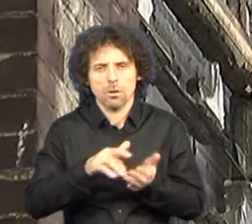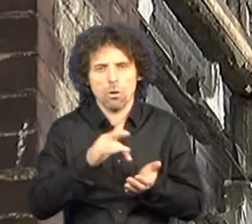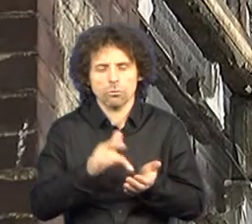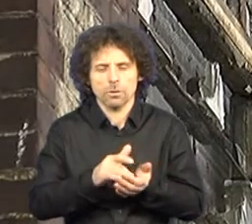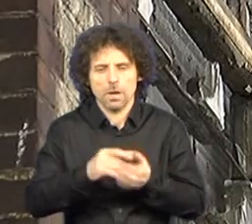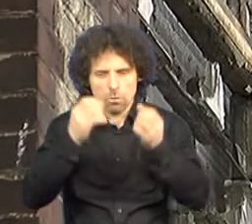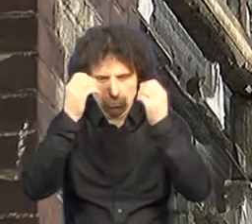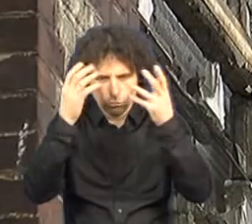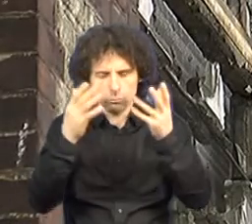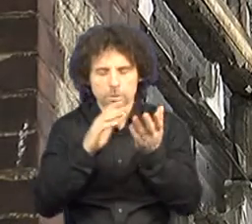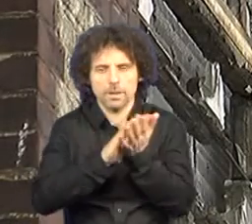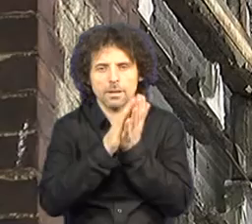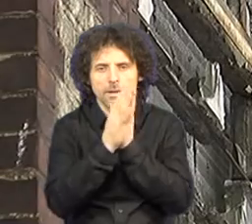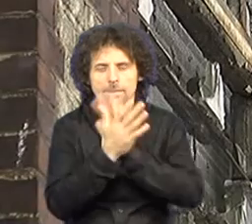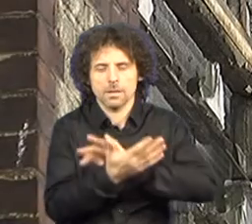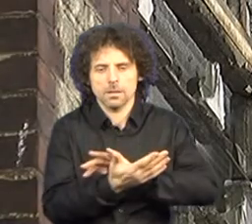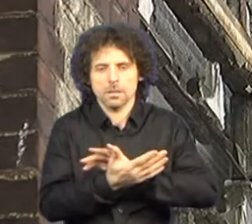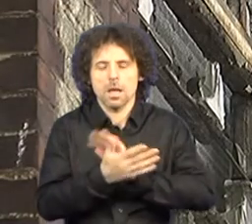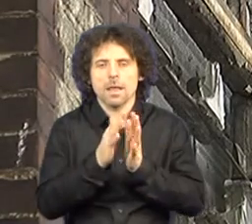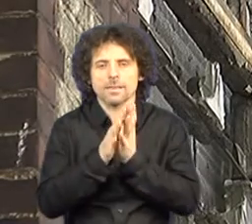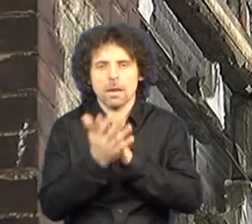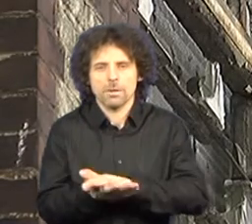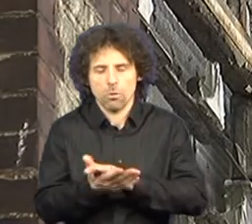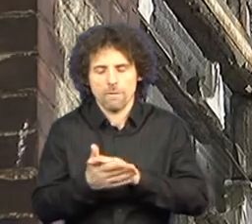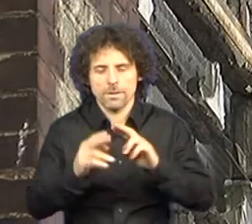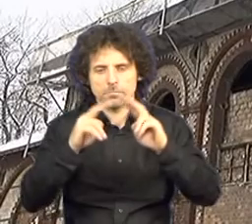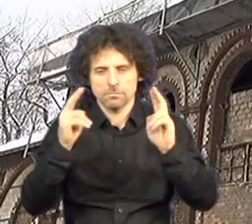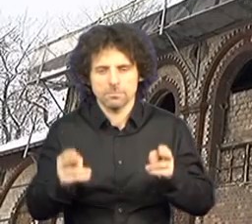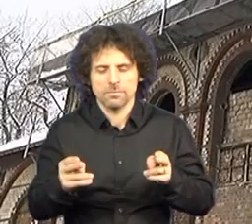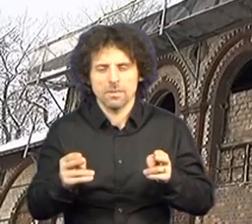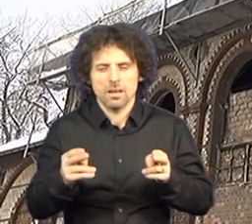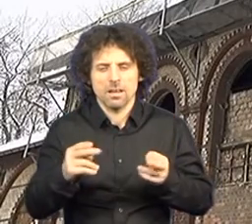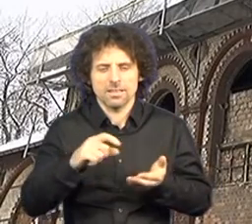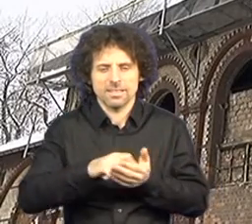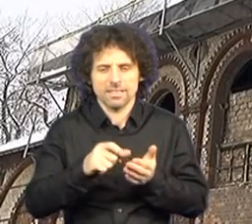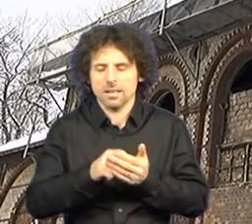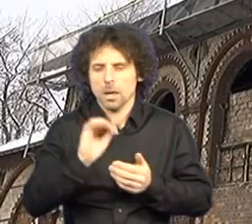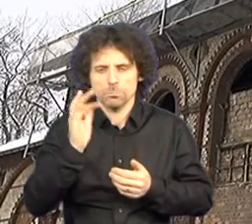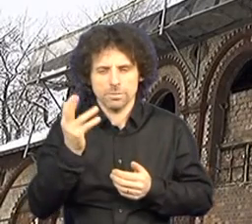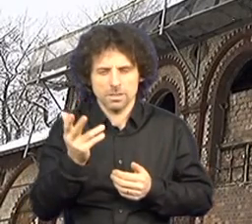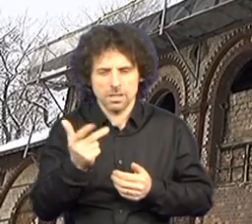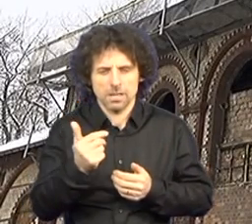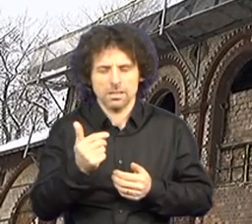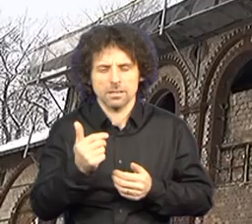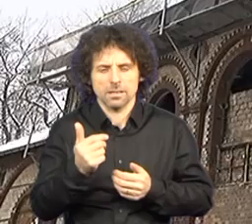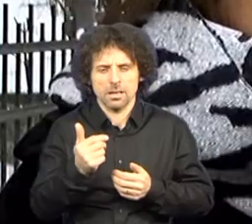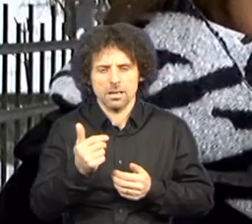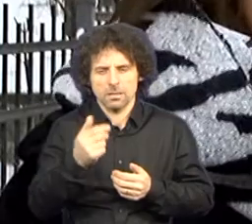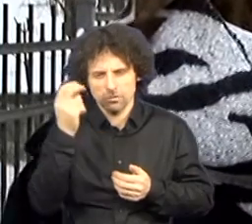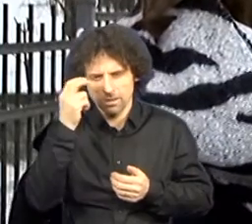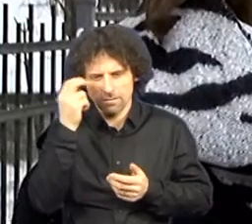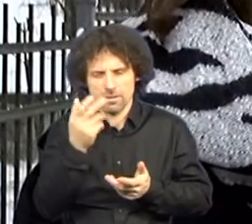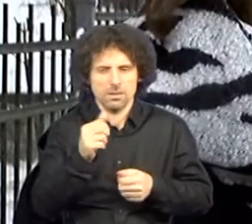rewitalizowany jest zabytkowy obiekt. Sala jest przepiękna i wygląda z zewnątrz bardzo ciekawie.